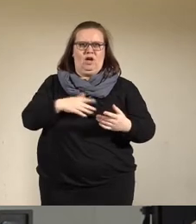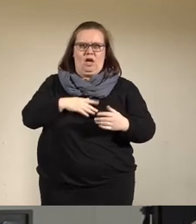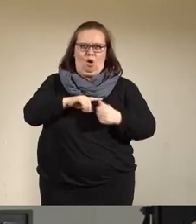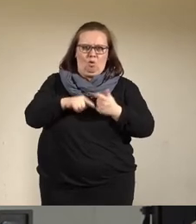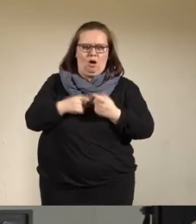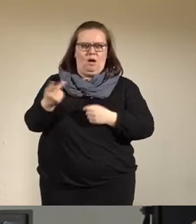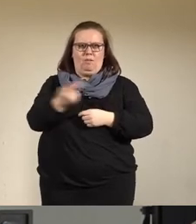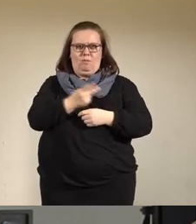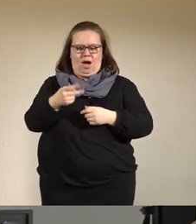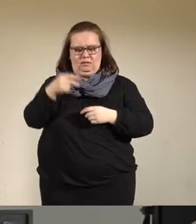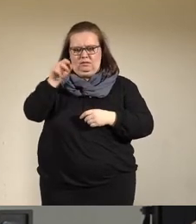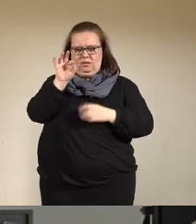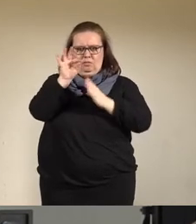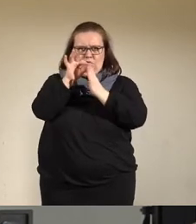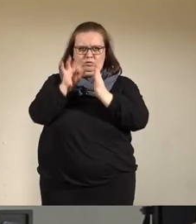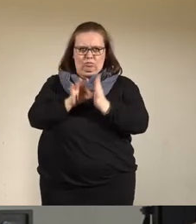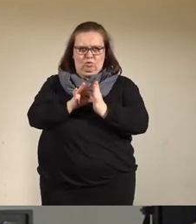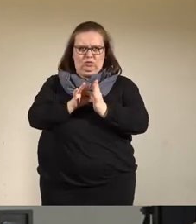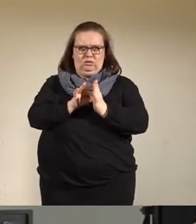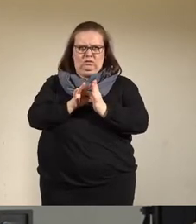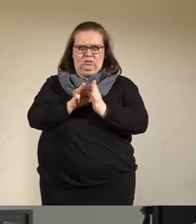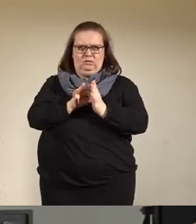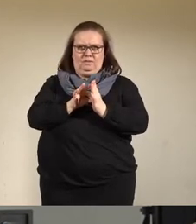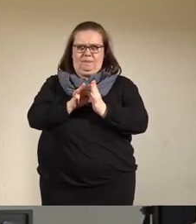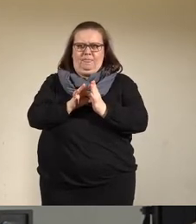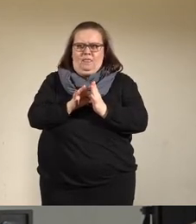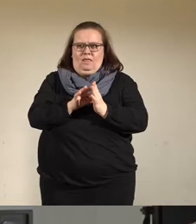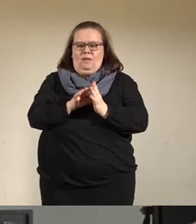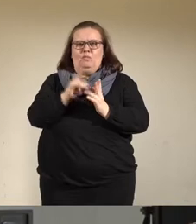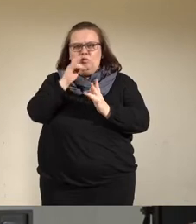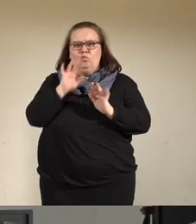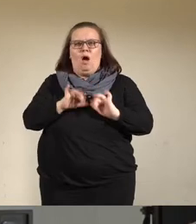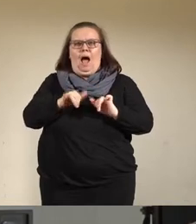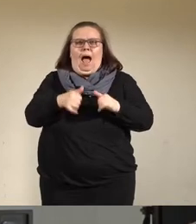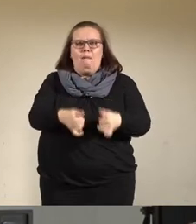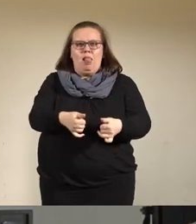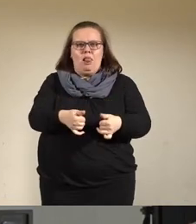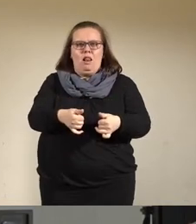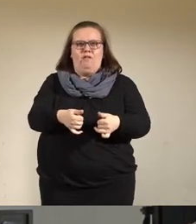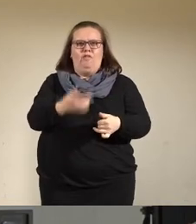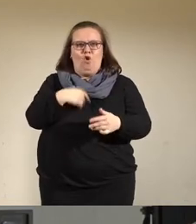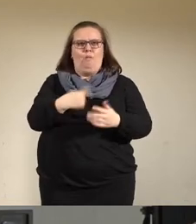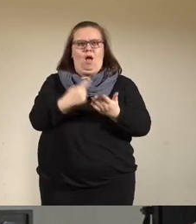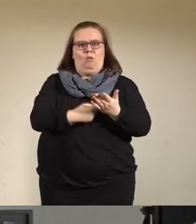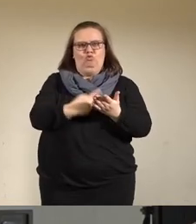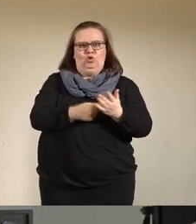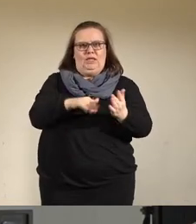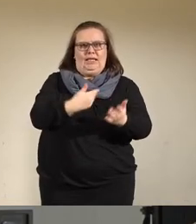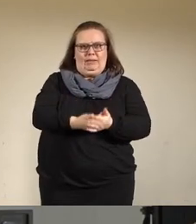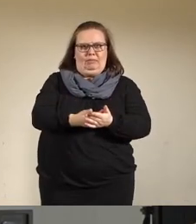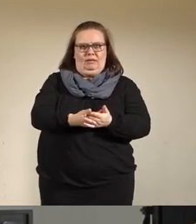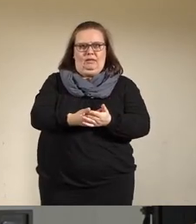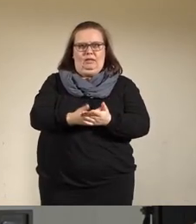auch in den beiden genannten Punkten, es sozusagen eine Abhilfe der Ansprüche gibt.